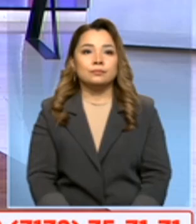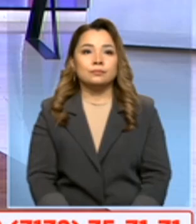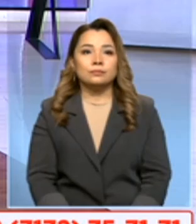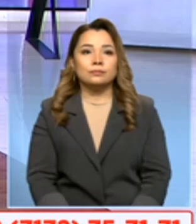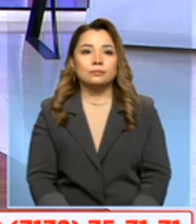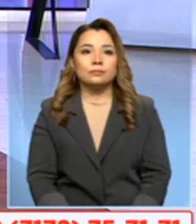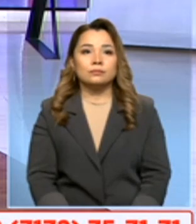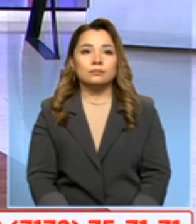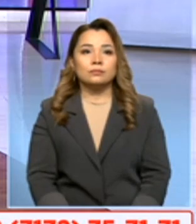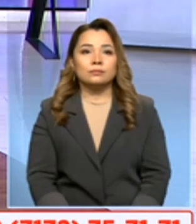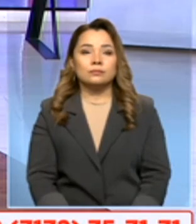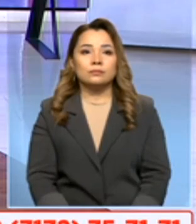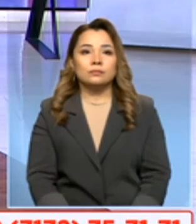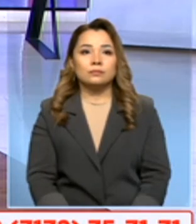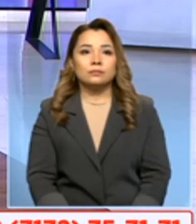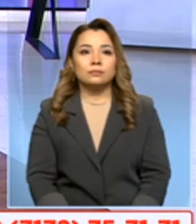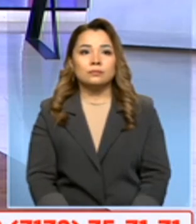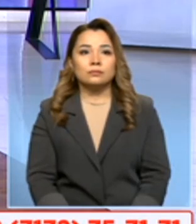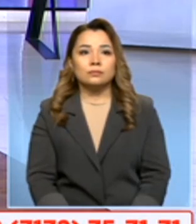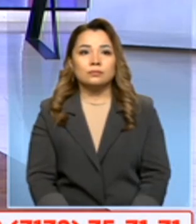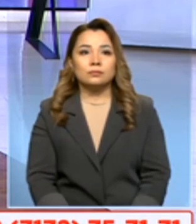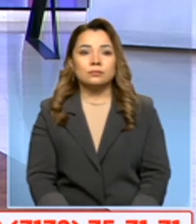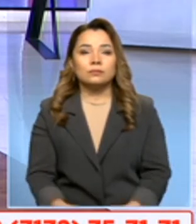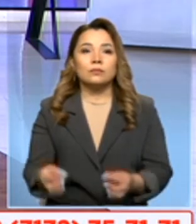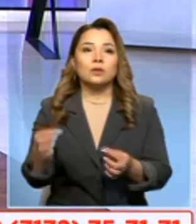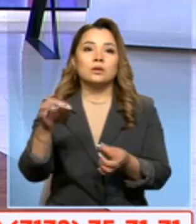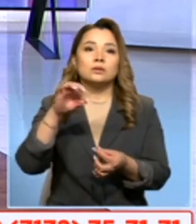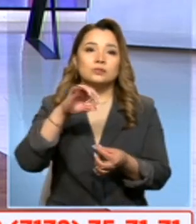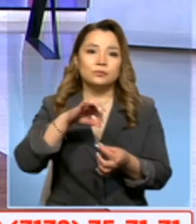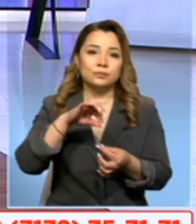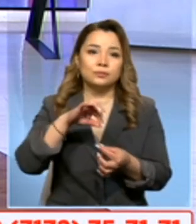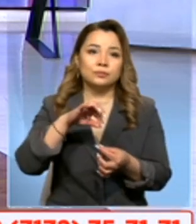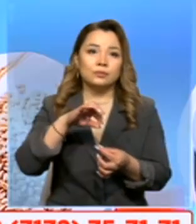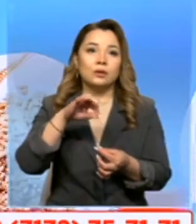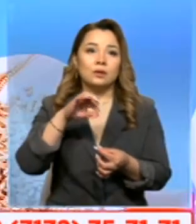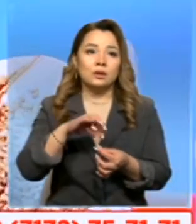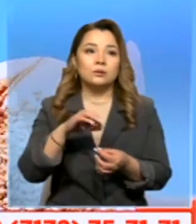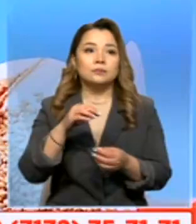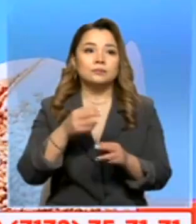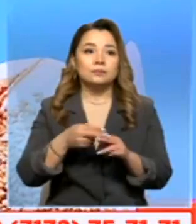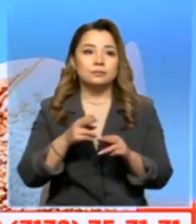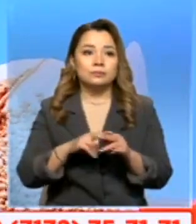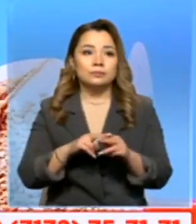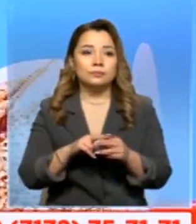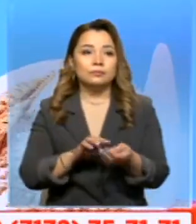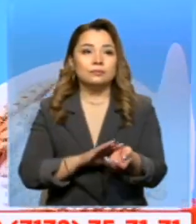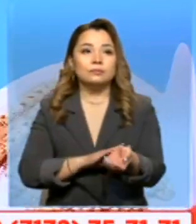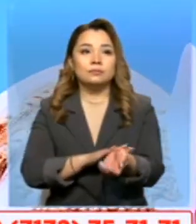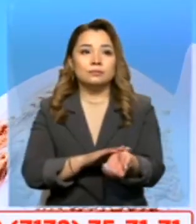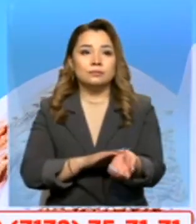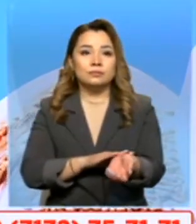Так, міне енді осылай сулаймыз, сөйтеміз да мынау